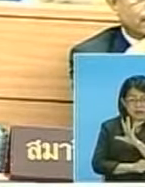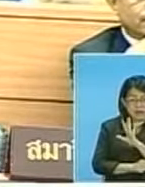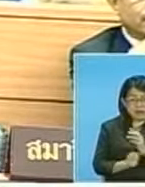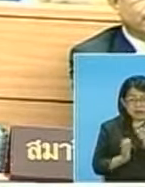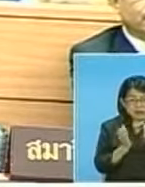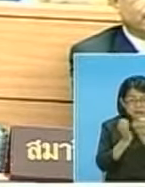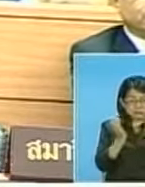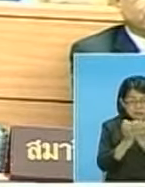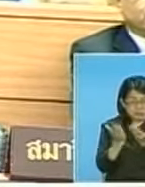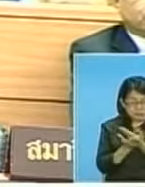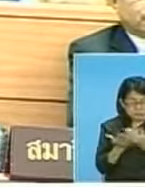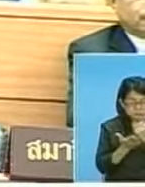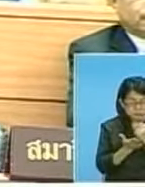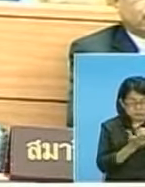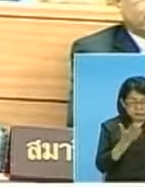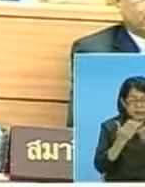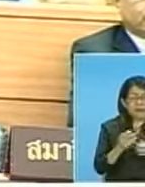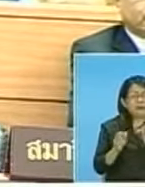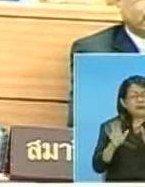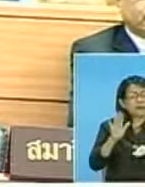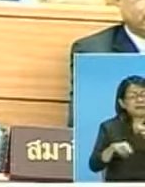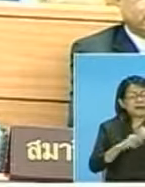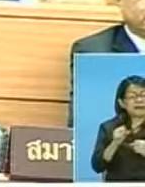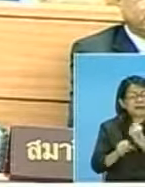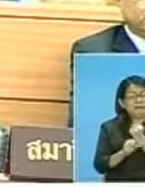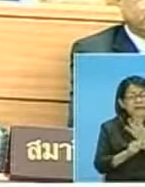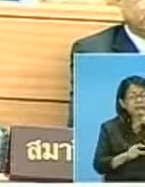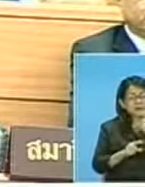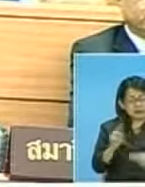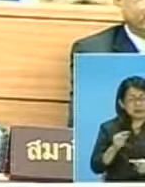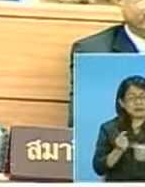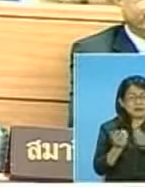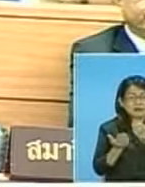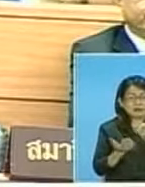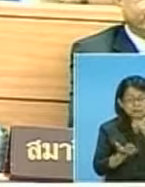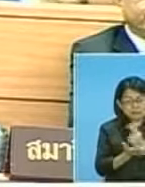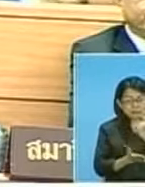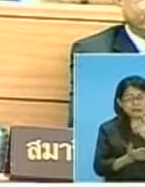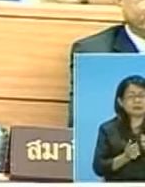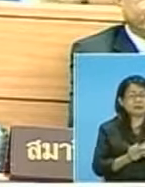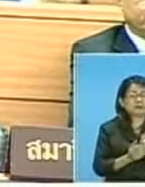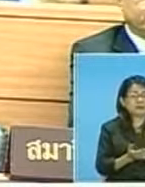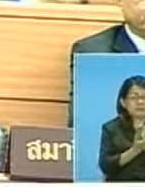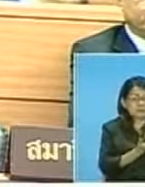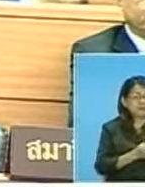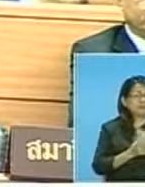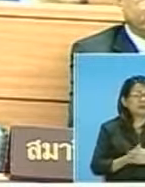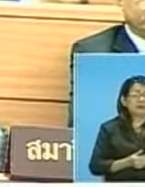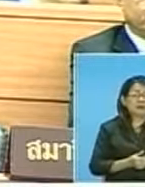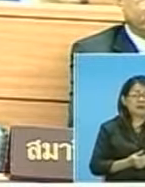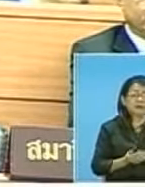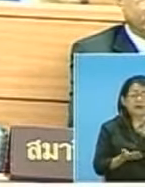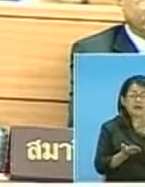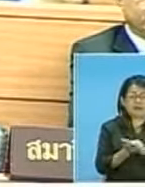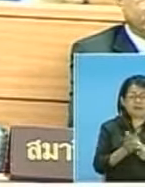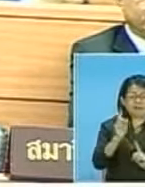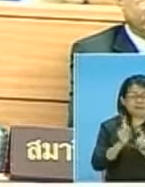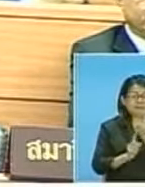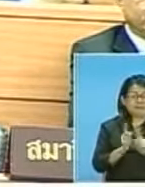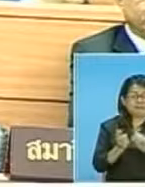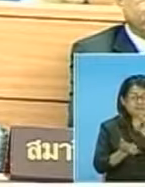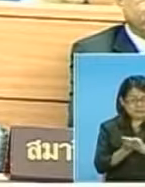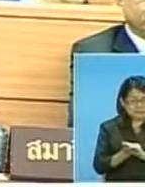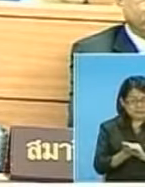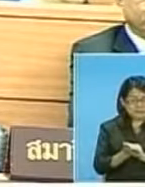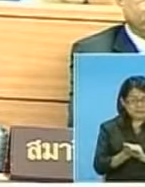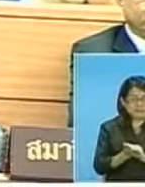มาณทุก4ปีครึ่งเรามี1ฉบับน่าจะเป็นสถิติที่น่าจะ